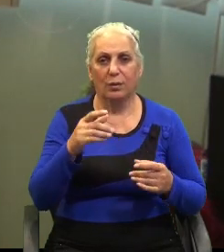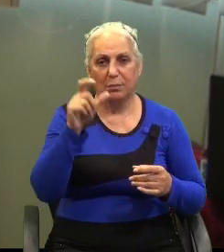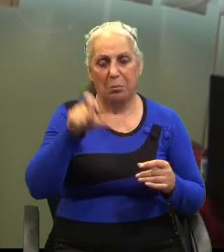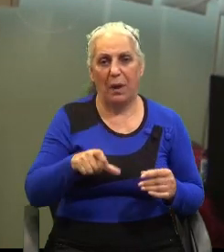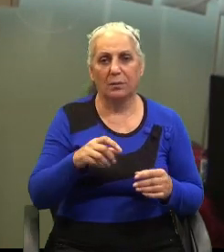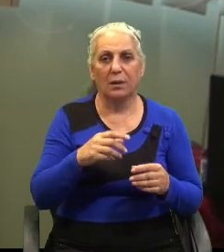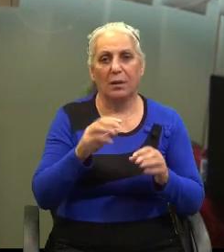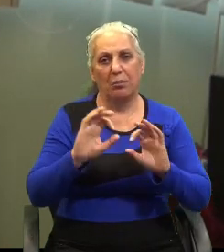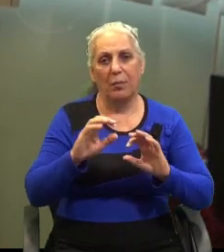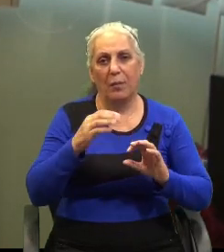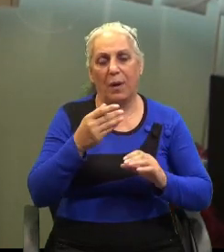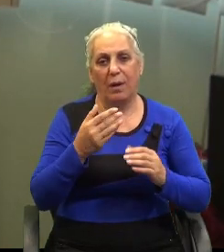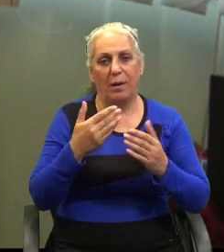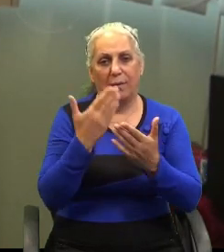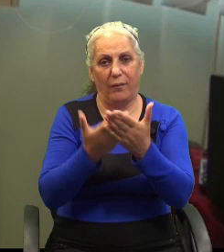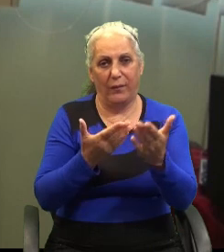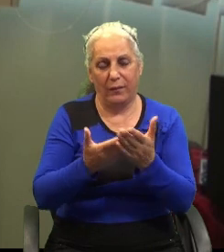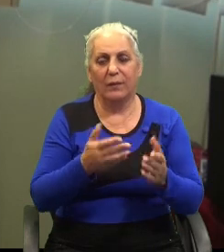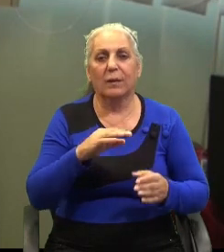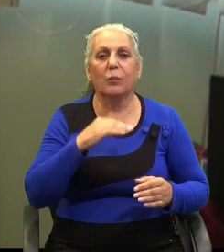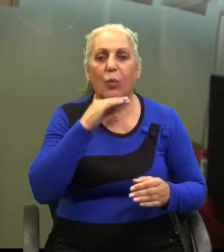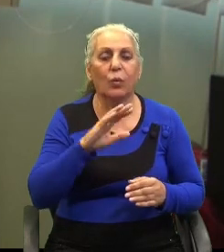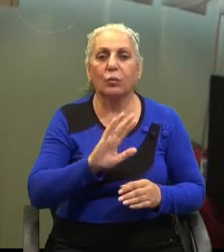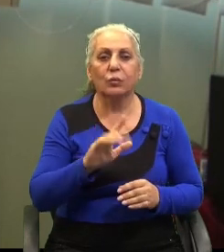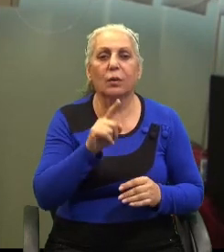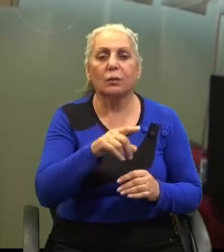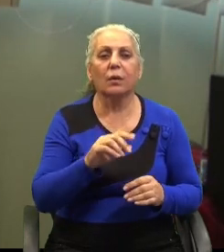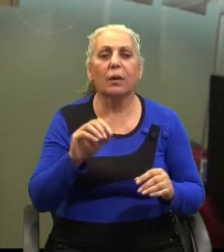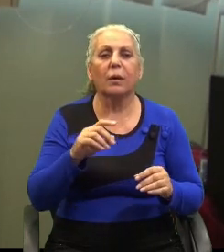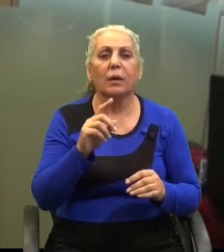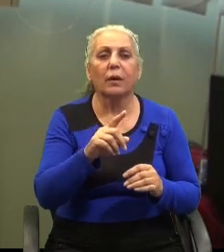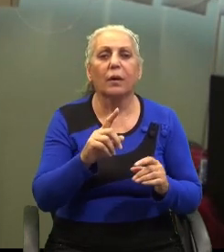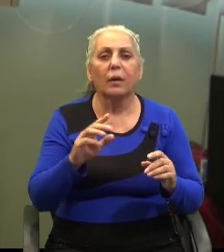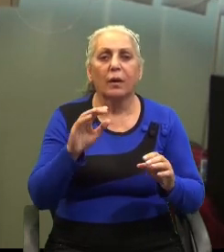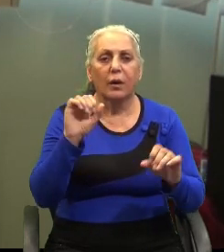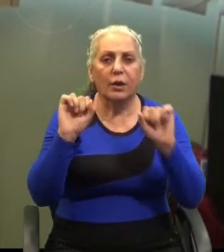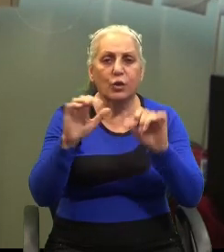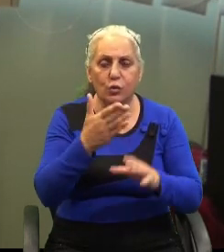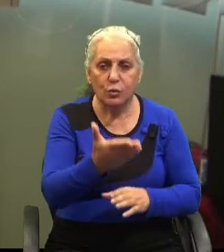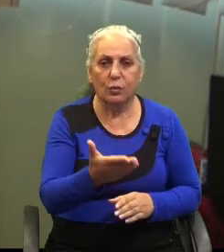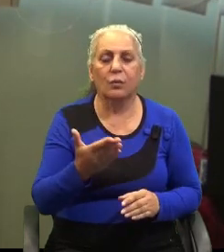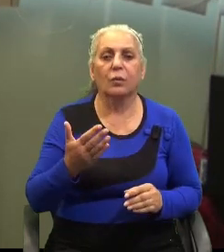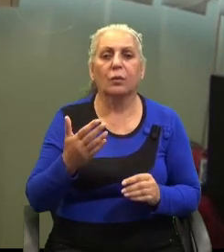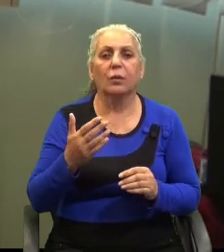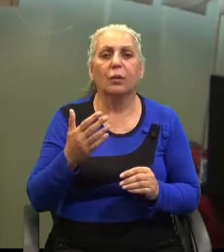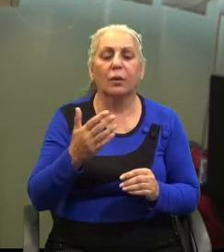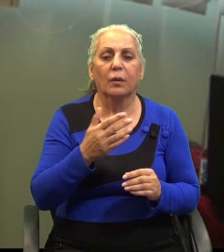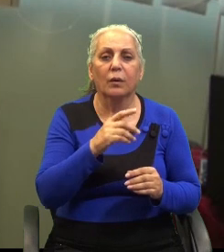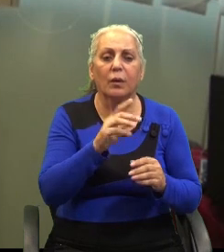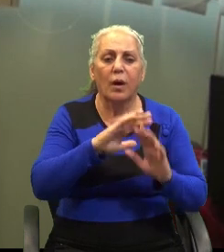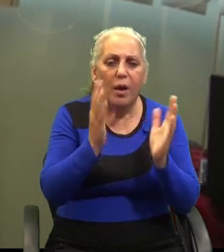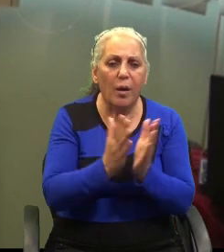միջոցով դա արտահայտել, հետագայում ռեժիսորի, ասենք թե, բայց և գրել,